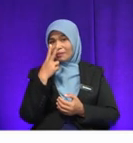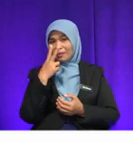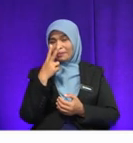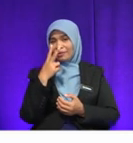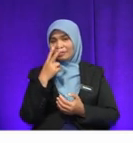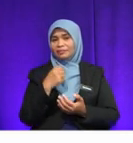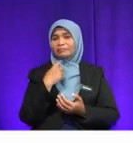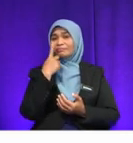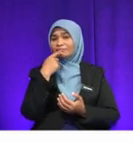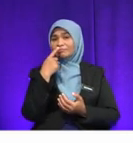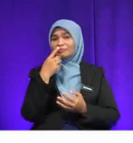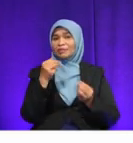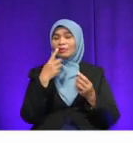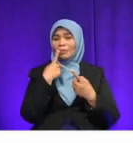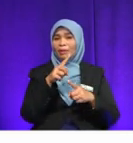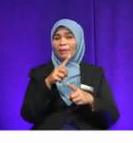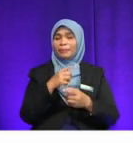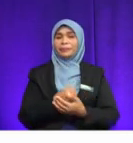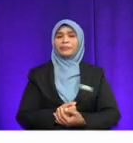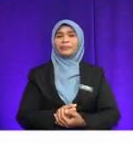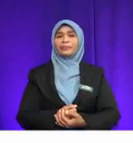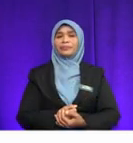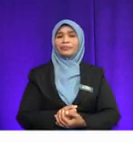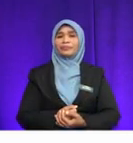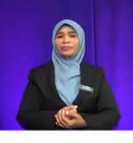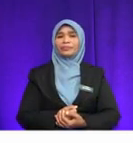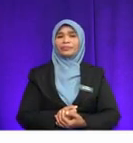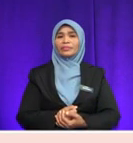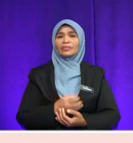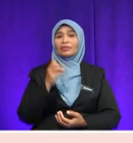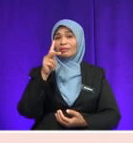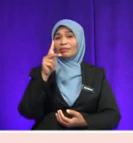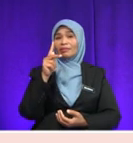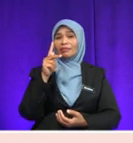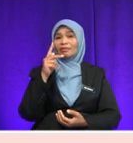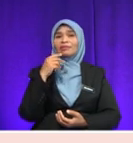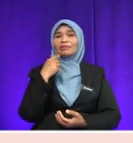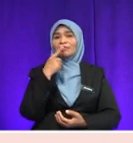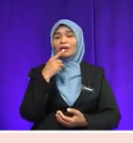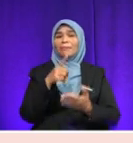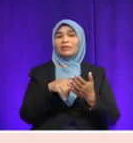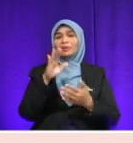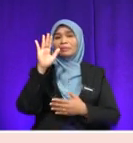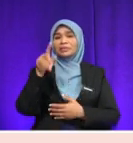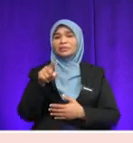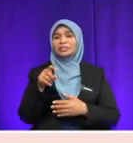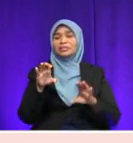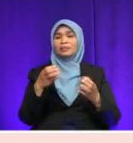dilakukan sebanyak jawab Oke oke apa boleh dilakukan